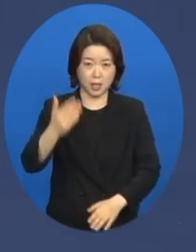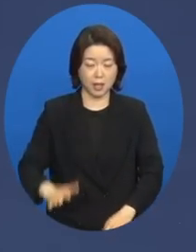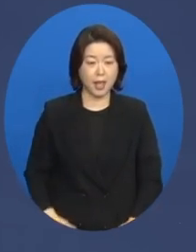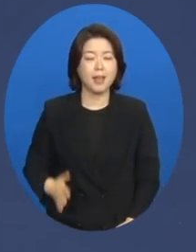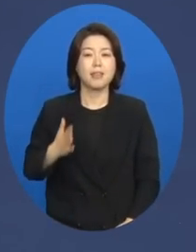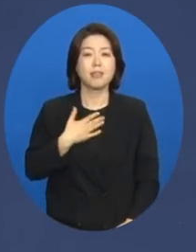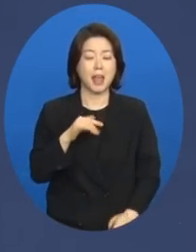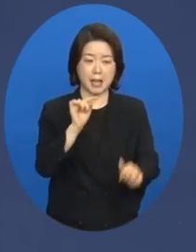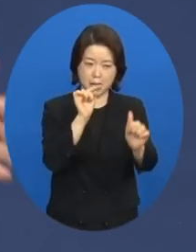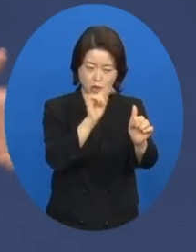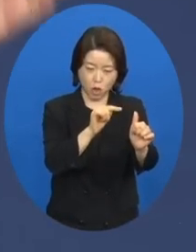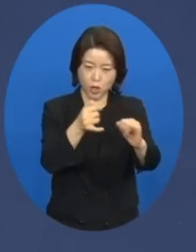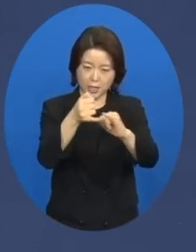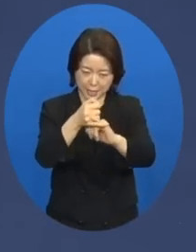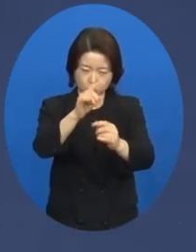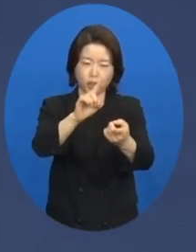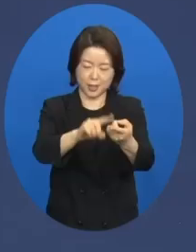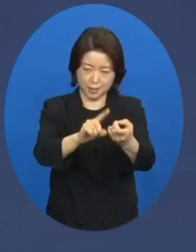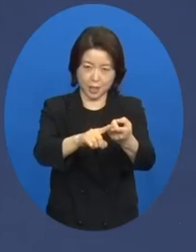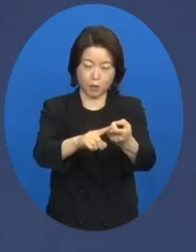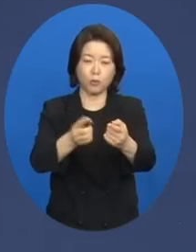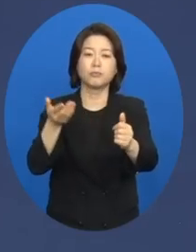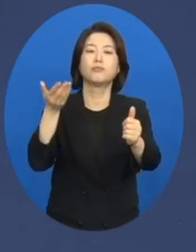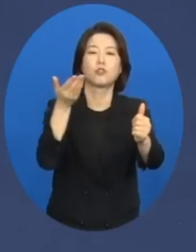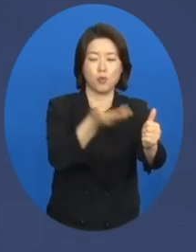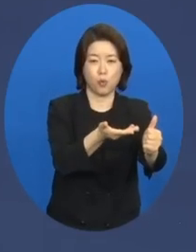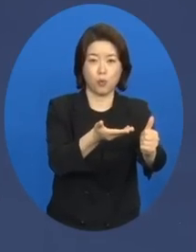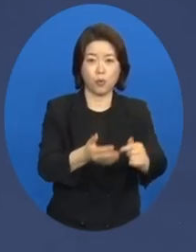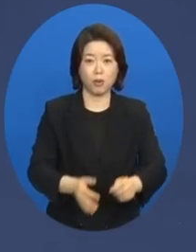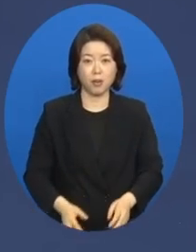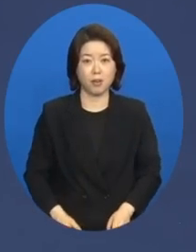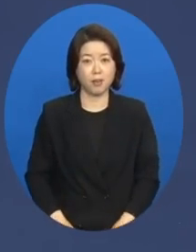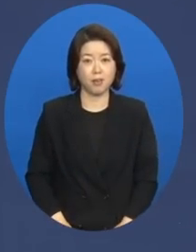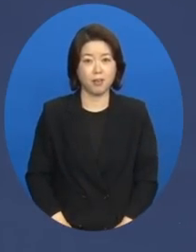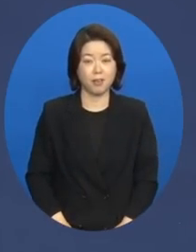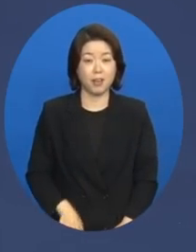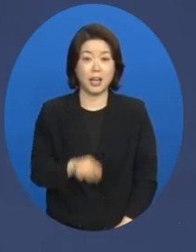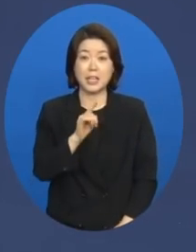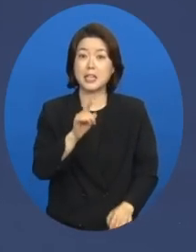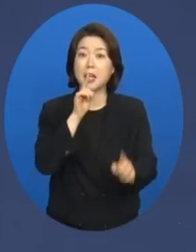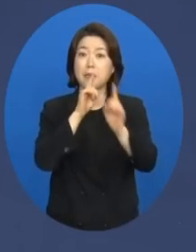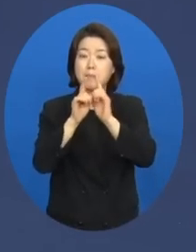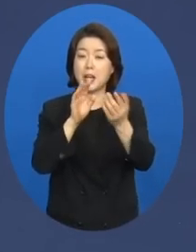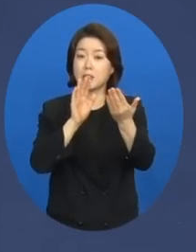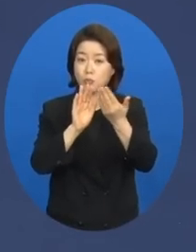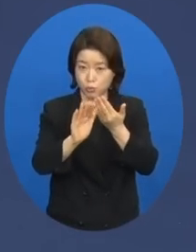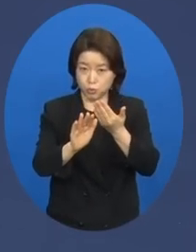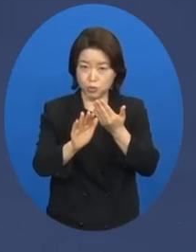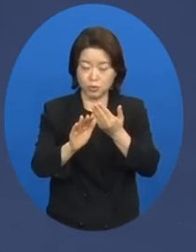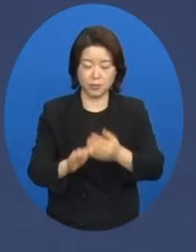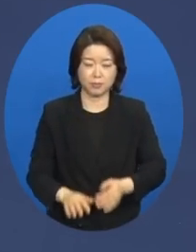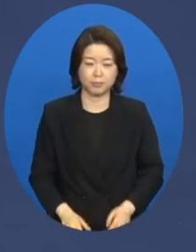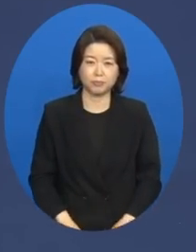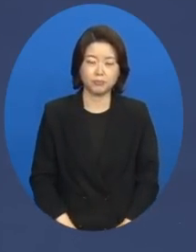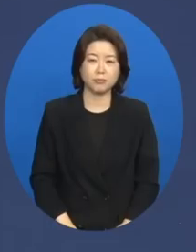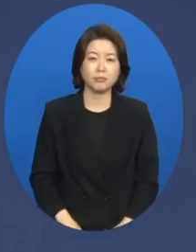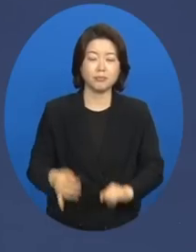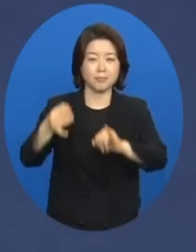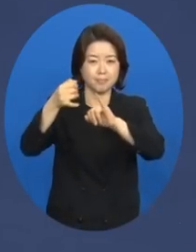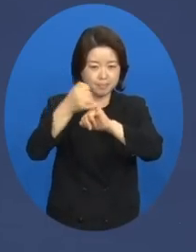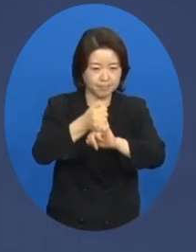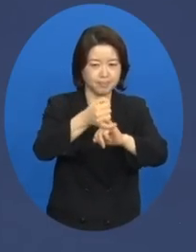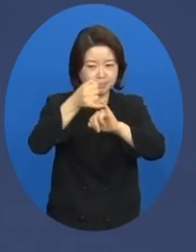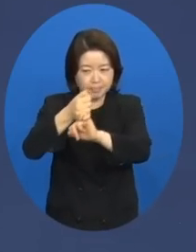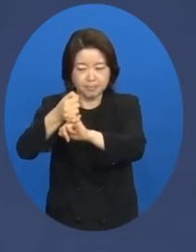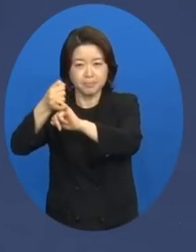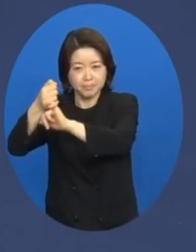너에게 약속한 대로 주리라. 이렇게 말씀하신 이래로 주님께서 그렇게 약속으로